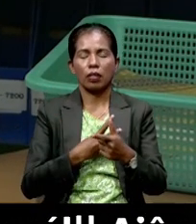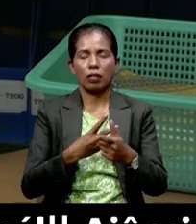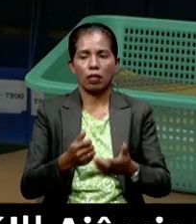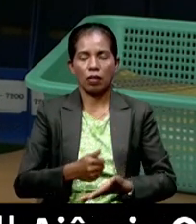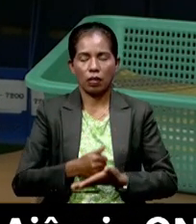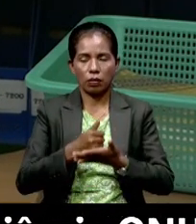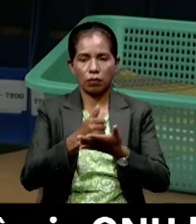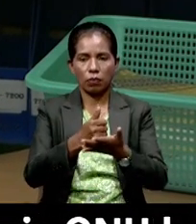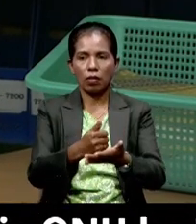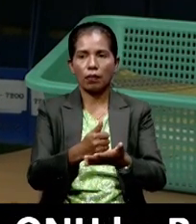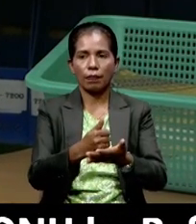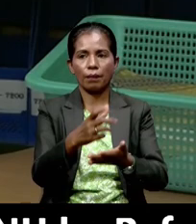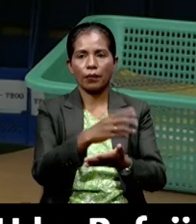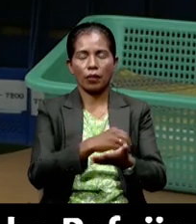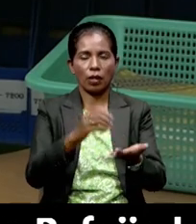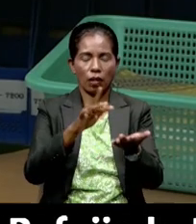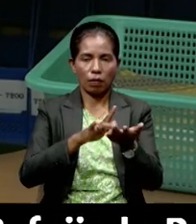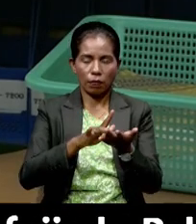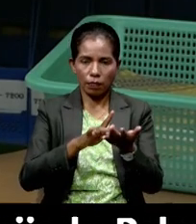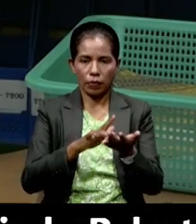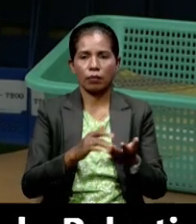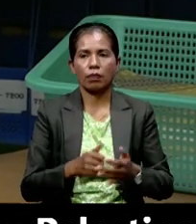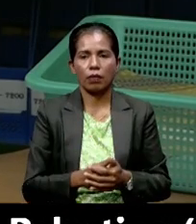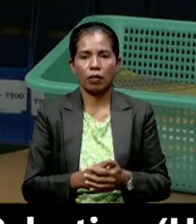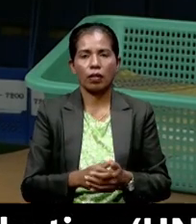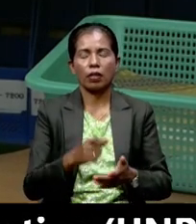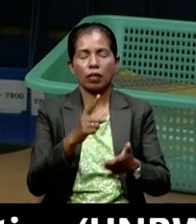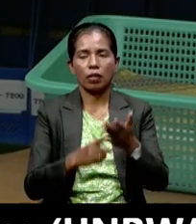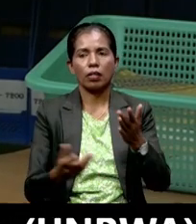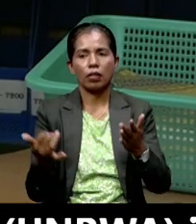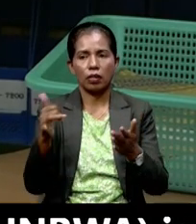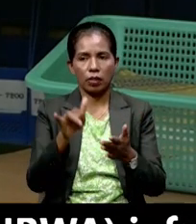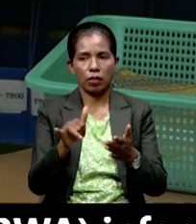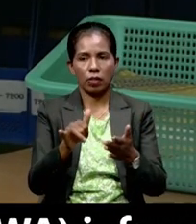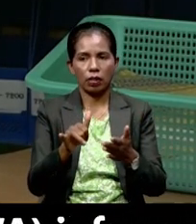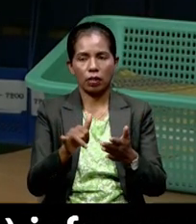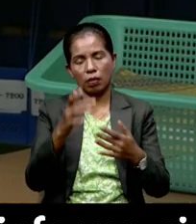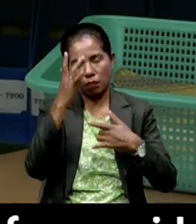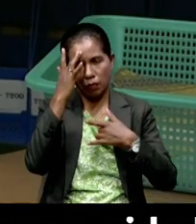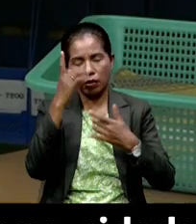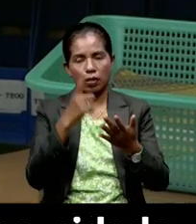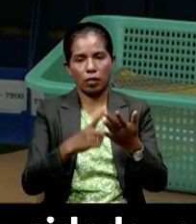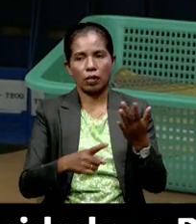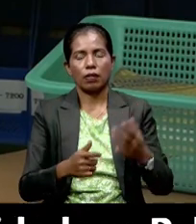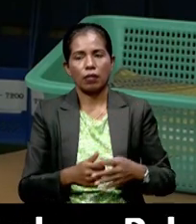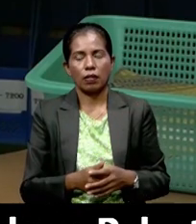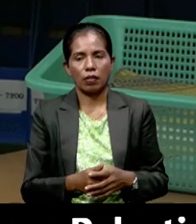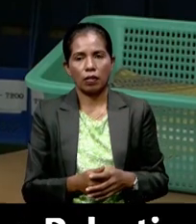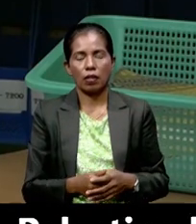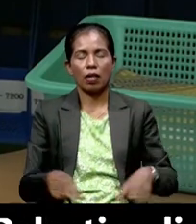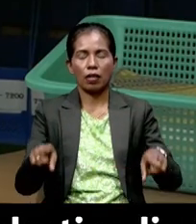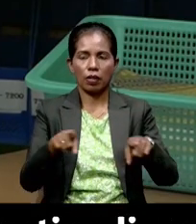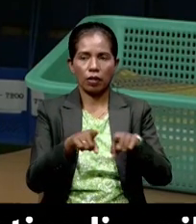memberikan atendementu aimuro, saida nesira nene moras saida, sesuai